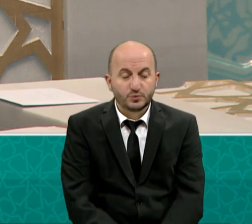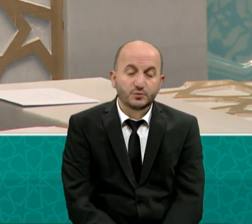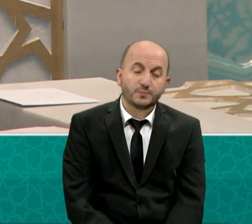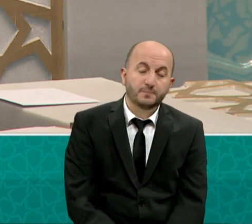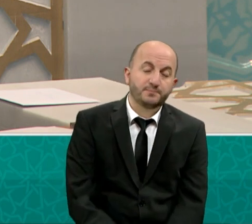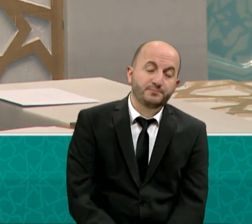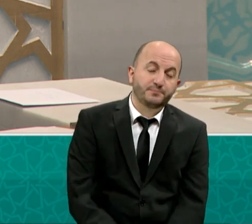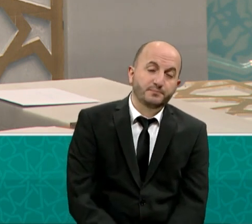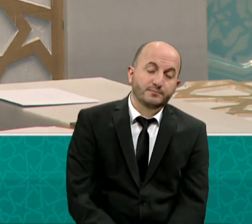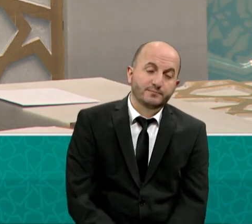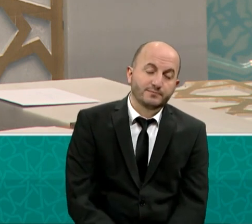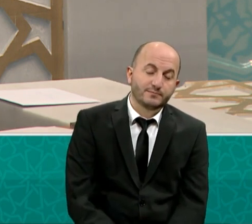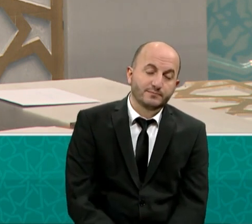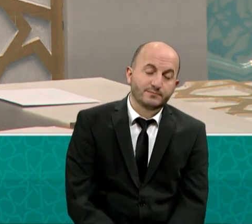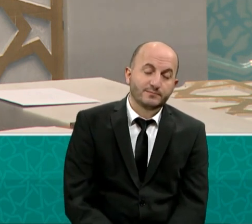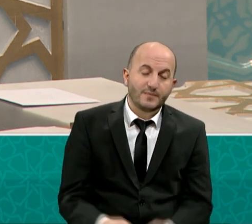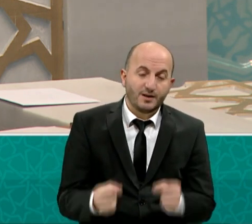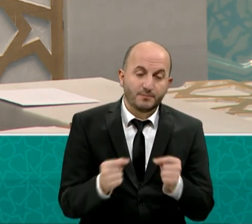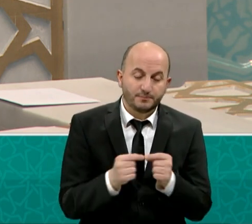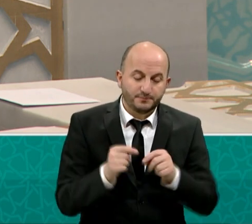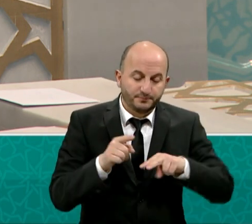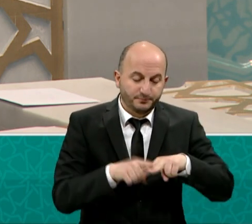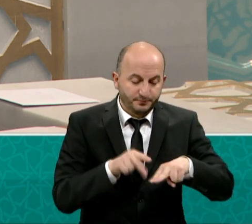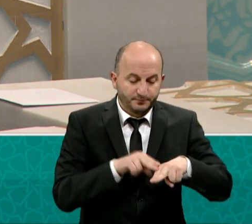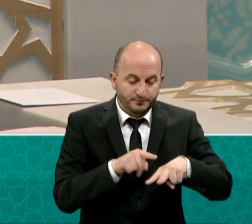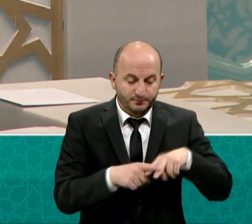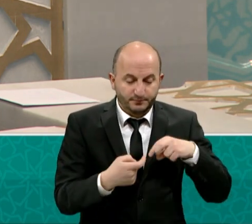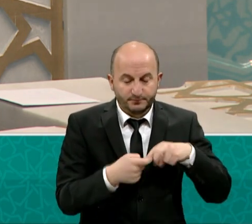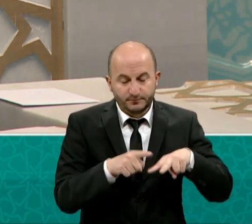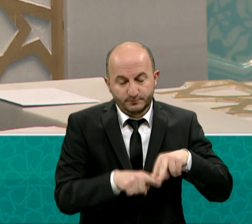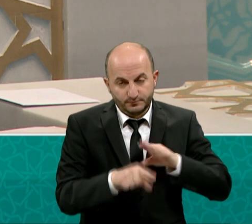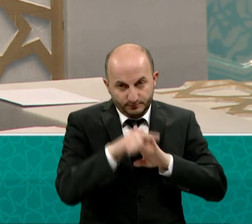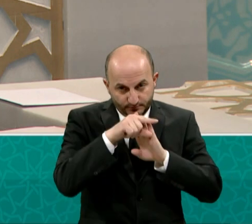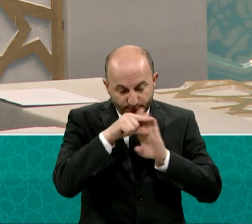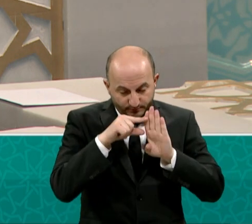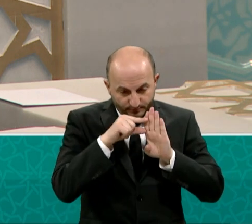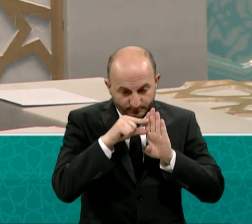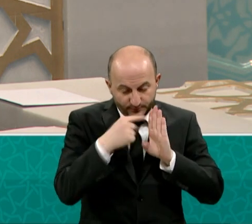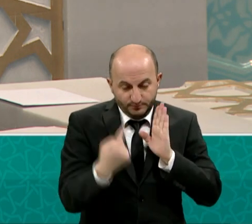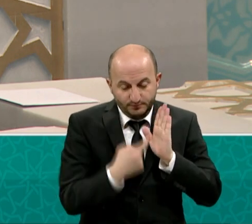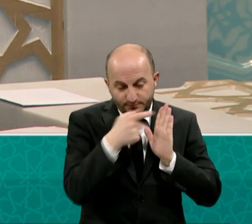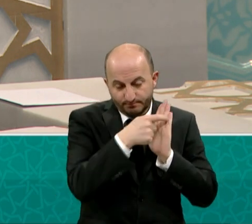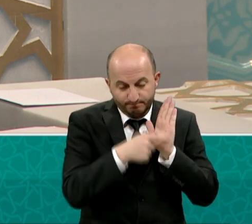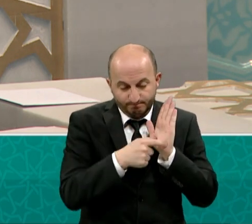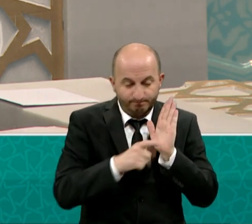Bakın Bakara suresinde bir başka ayeti kerimeye dikkatlerinizi çekiyorum.